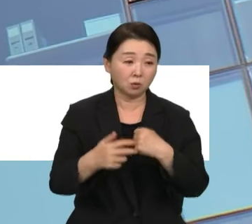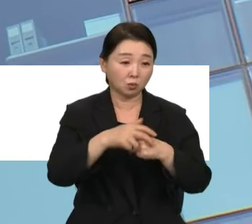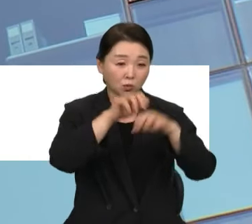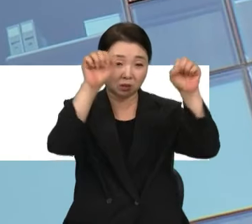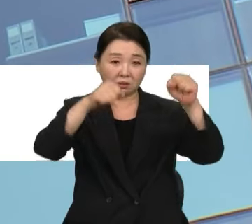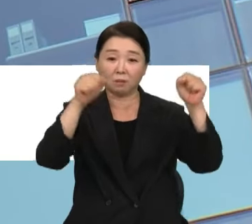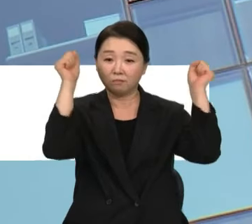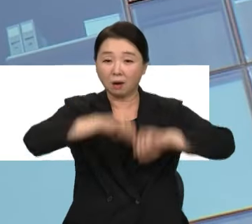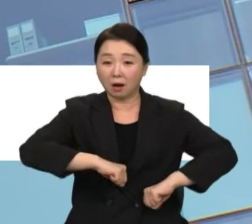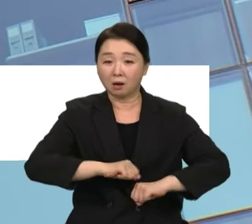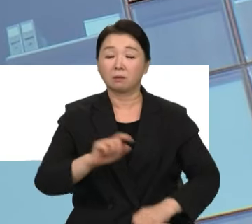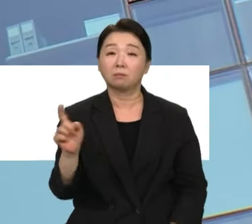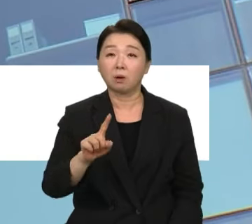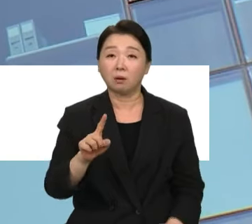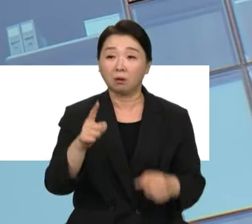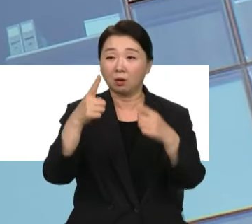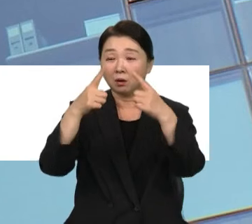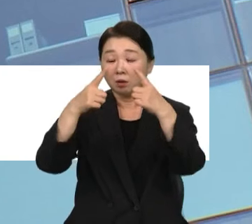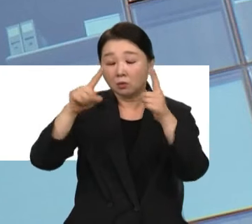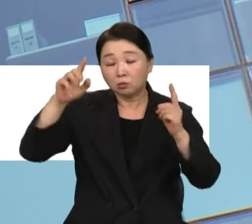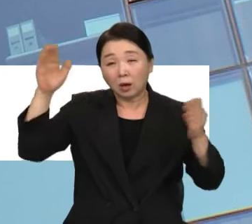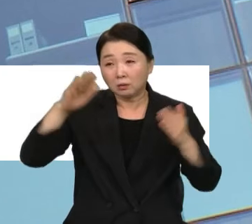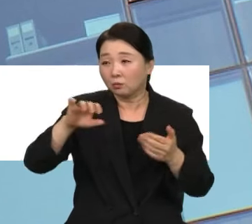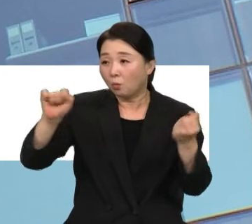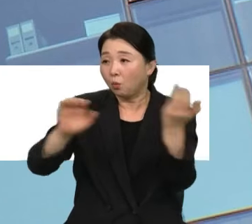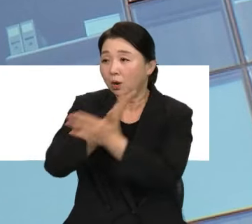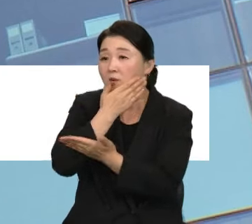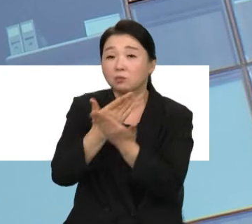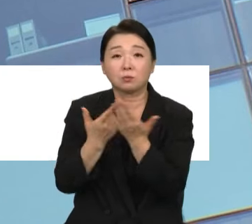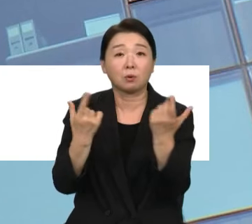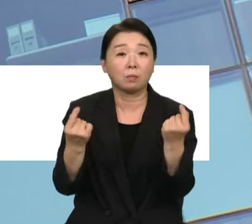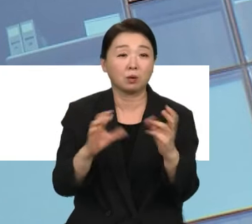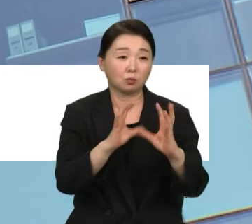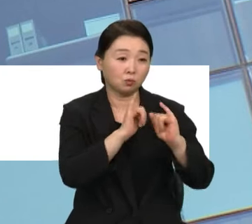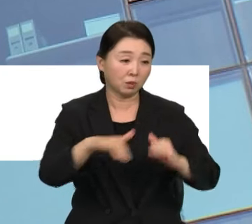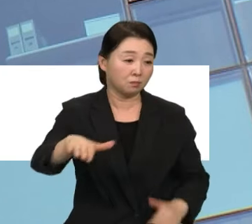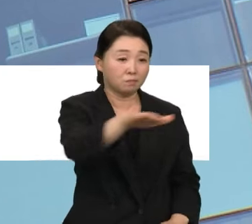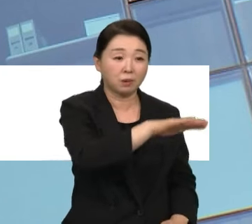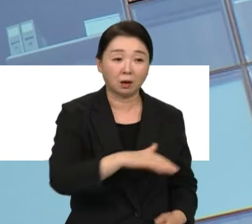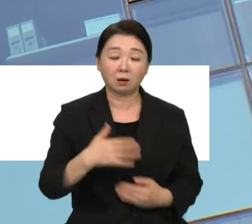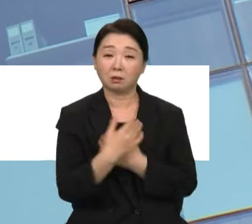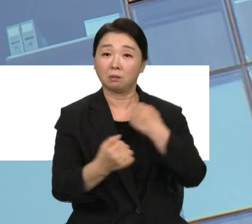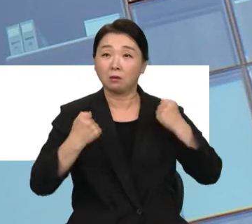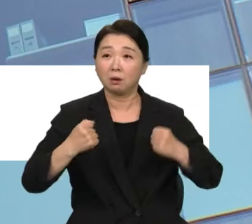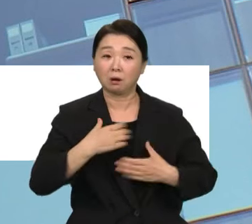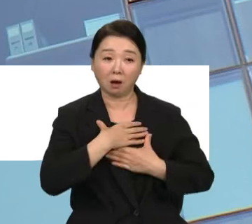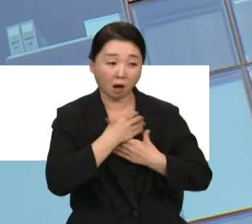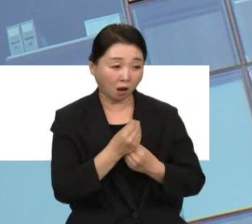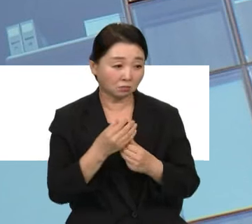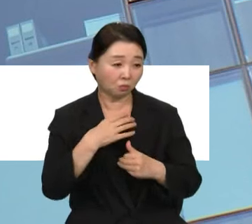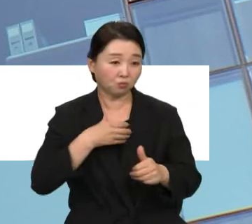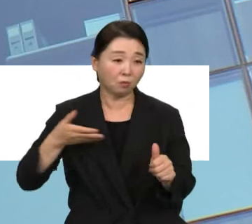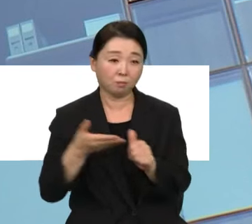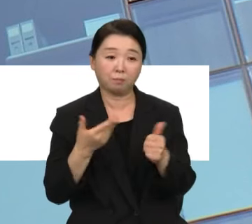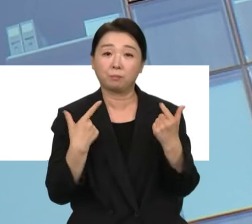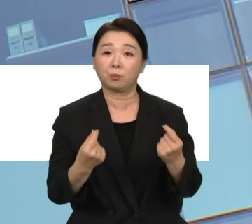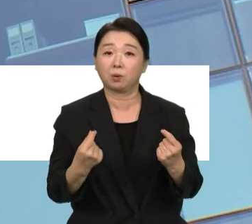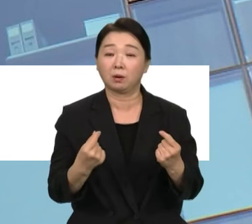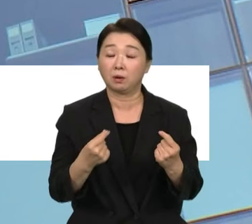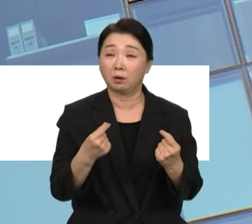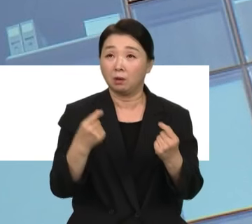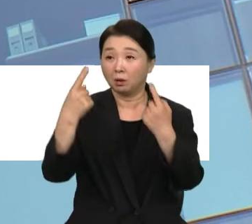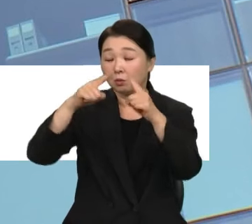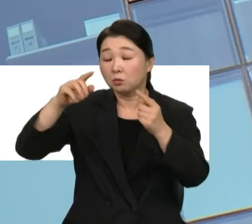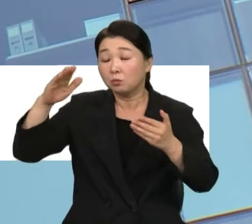거는 수험생들의 혼란도 물론 중요하지만 국민 전체의 건강과 안전을 위협하는 일이에요. 그